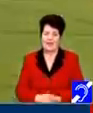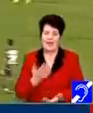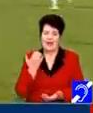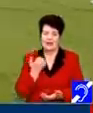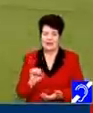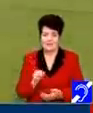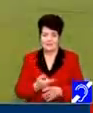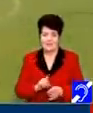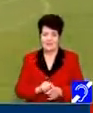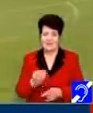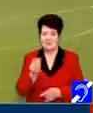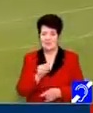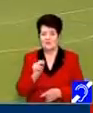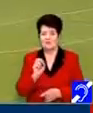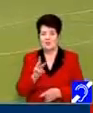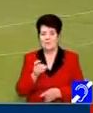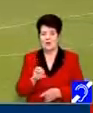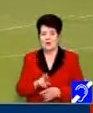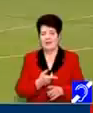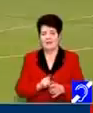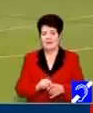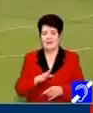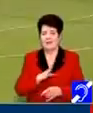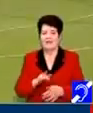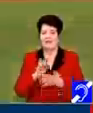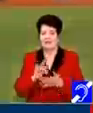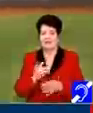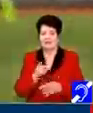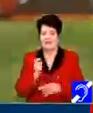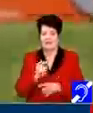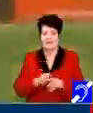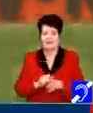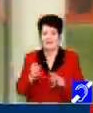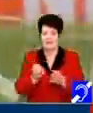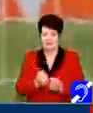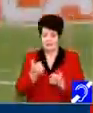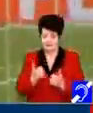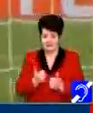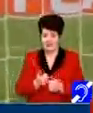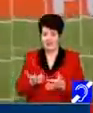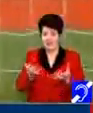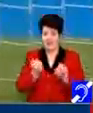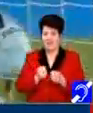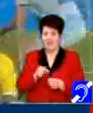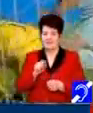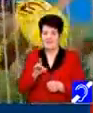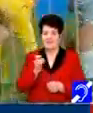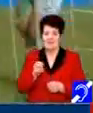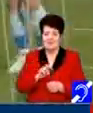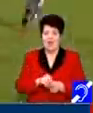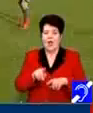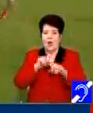Învinsă de Juventus în Ștefan cel Mare, Dinamo a căutat revanșa în deplasare și Hanga, găsit bine de Nistor, a tras îndrăghia.